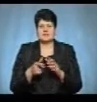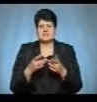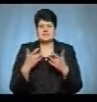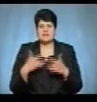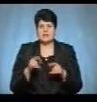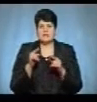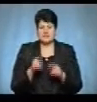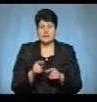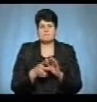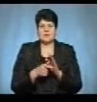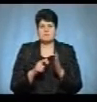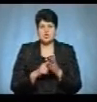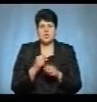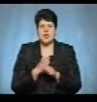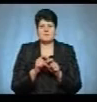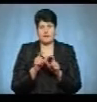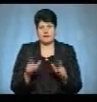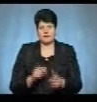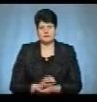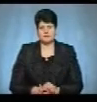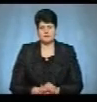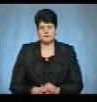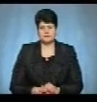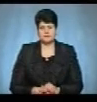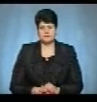аптеки. Любов Гадомська з'ясовувала деталі.